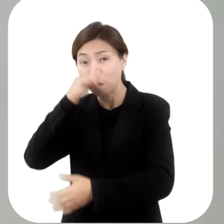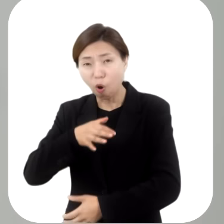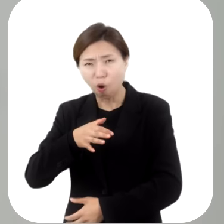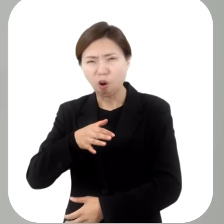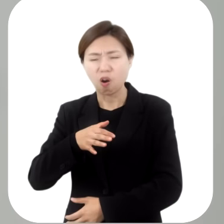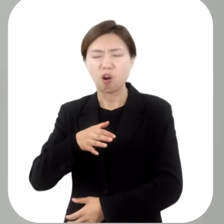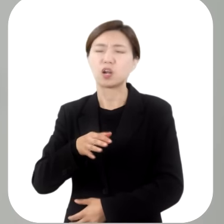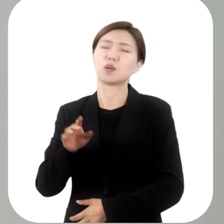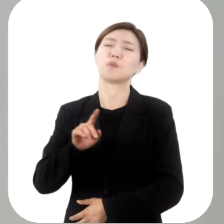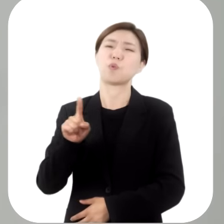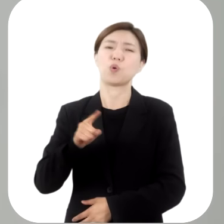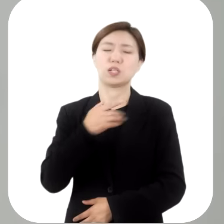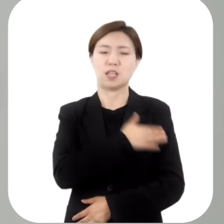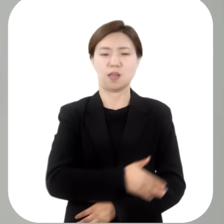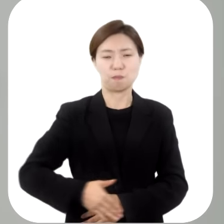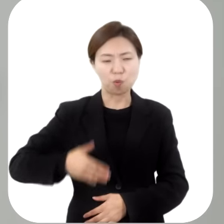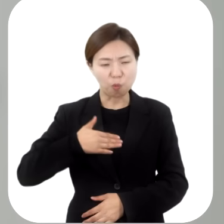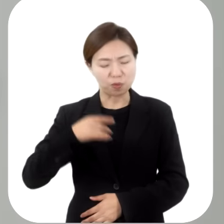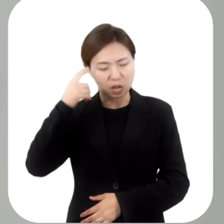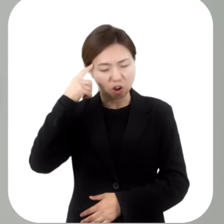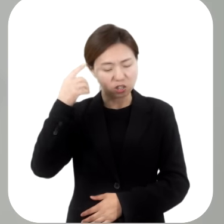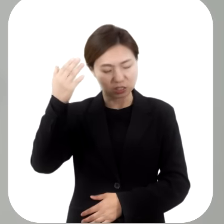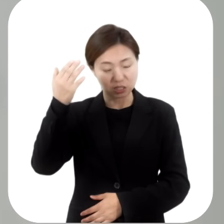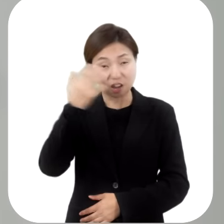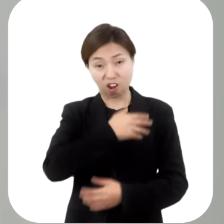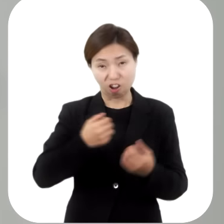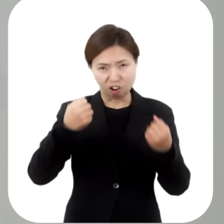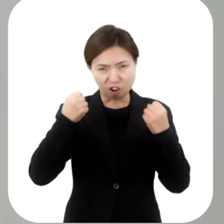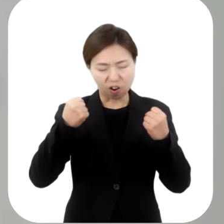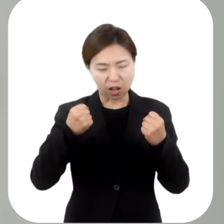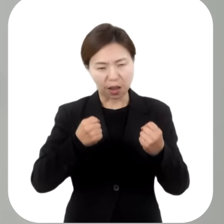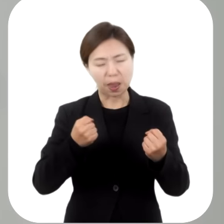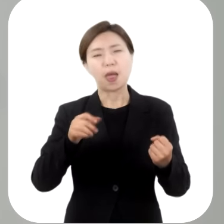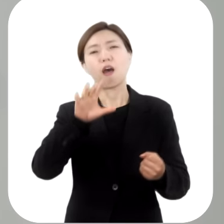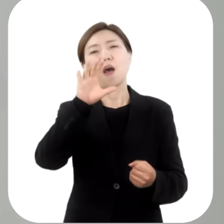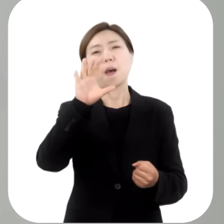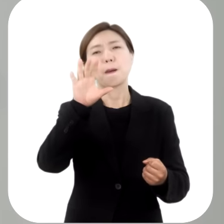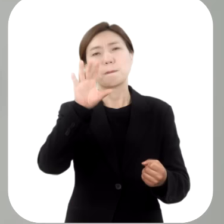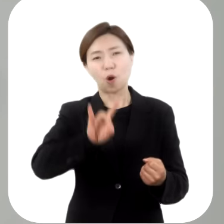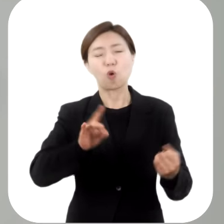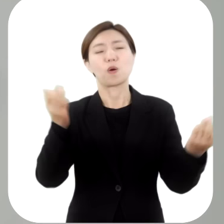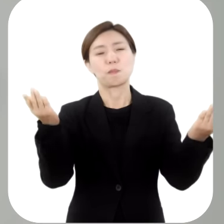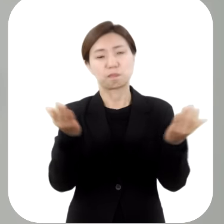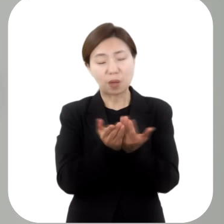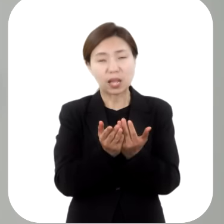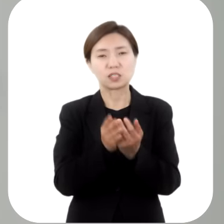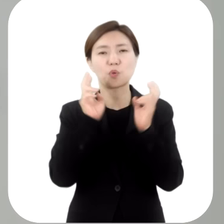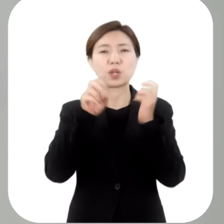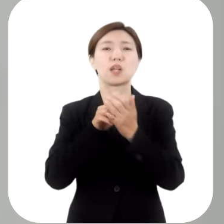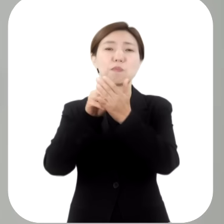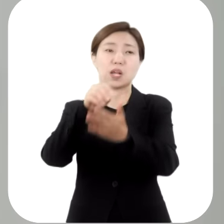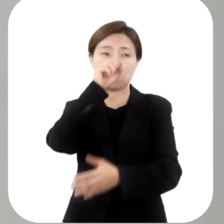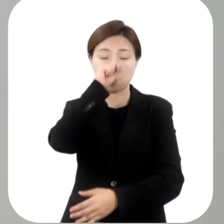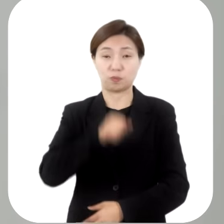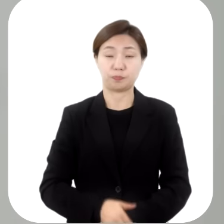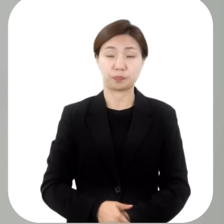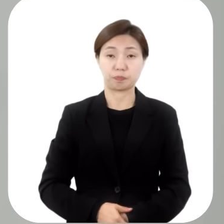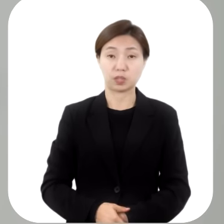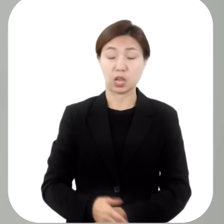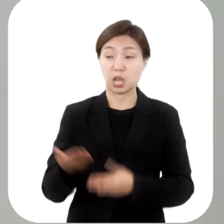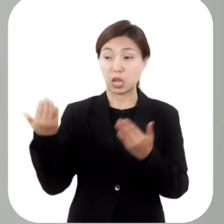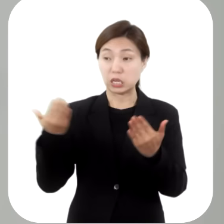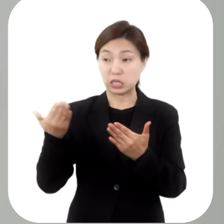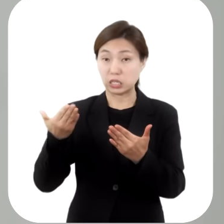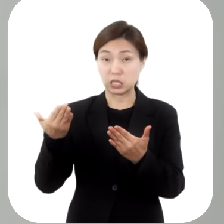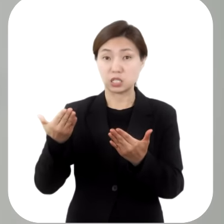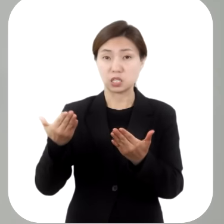이럴 때는 내 건강에 맞는 직장을 구해야 된다는 거죠. 이 병을 악화시키는 직장이 아니라